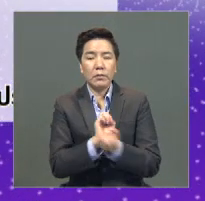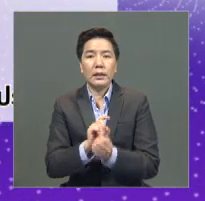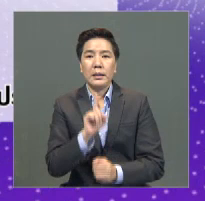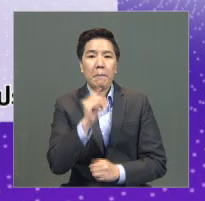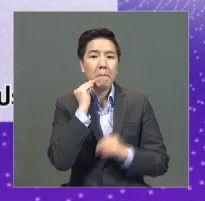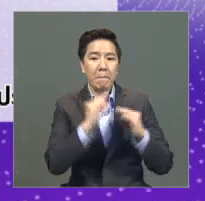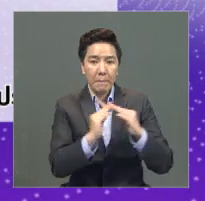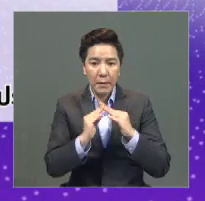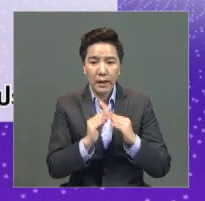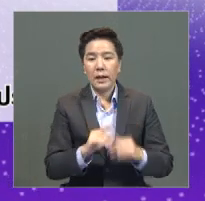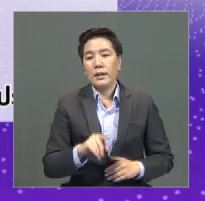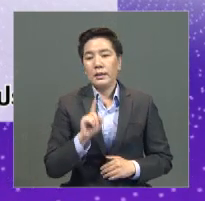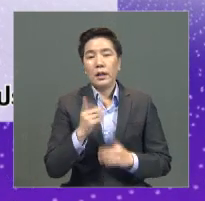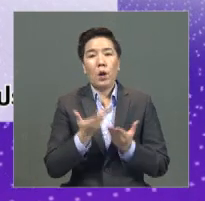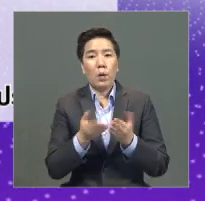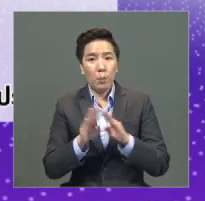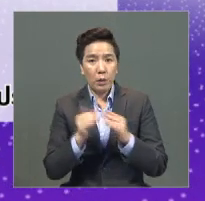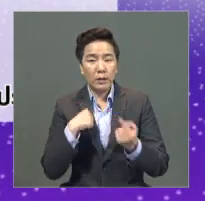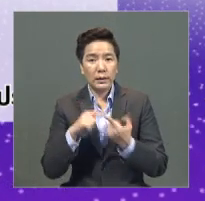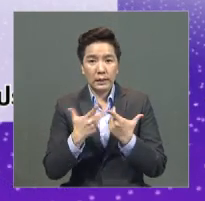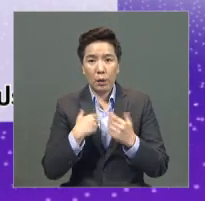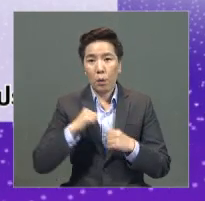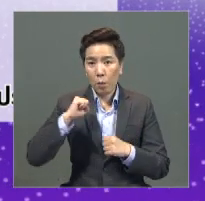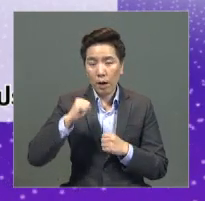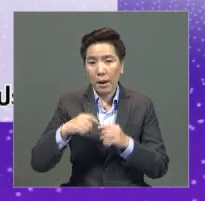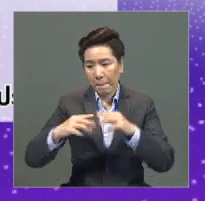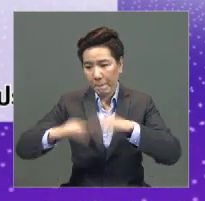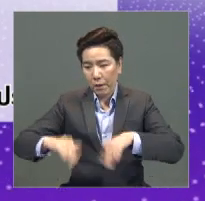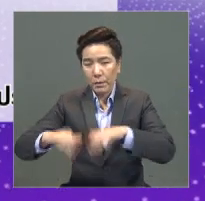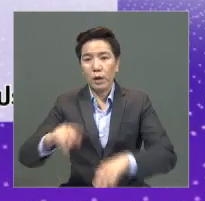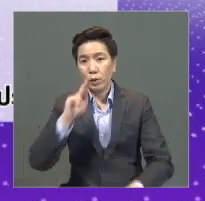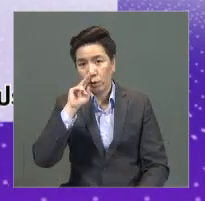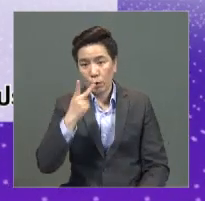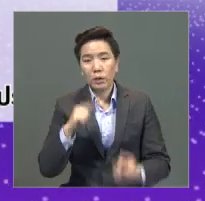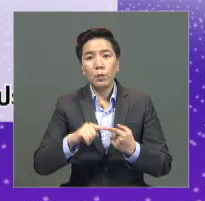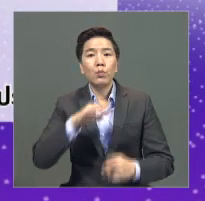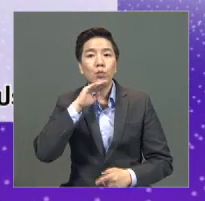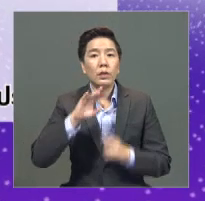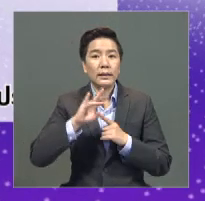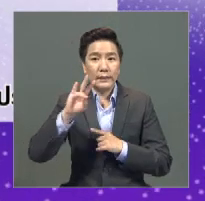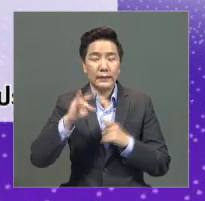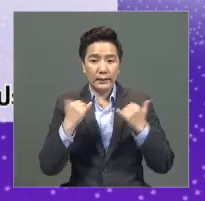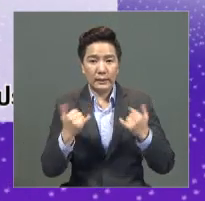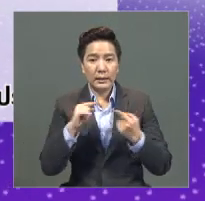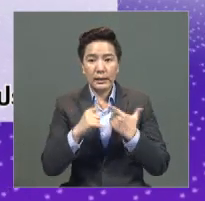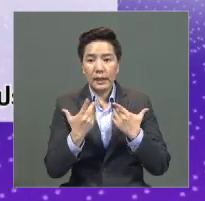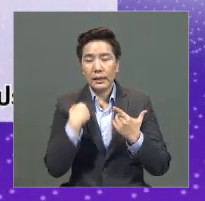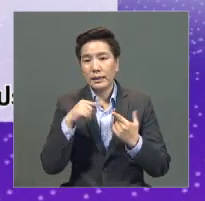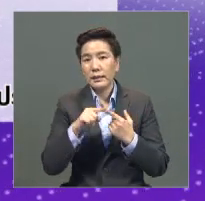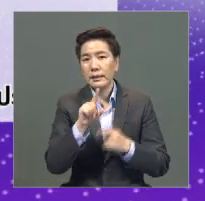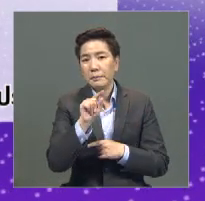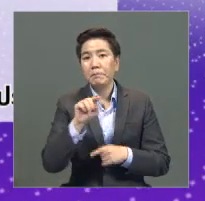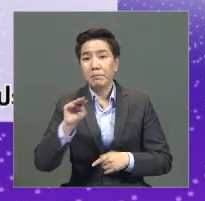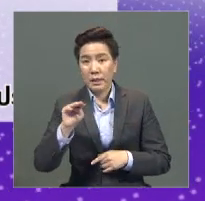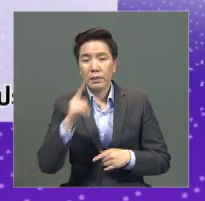ผลกระทบ 1หมู่บ้าน 180ครัวเรือนและมีฝั่งขวาขาดอีก 2จุดด้วยกันนะครับที่หมู่ 7ตำบลคลองกระจงสวรรคโลก